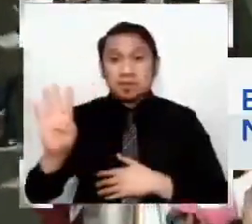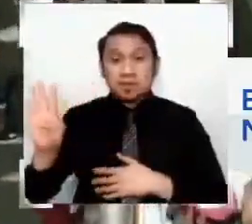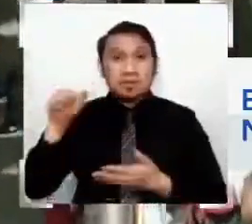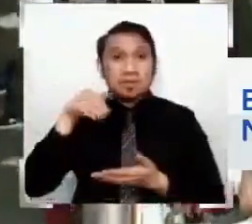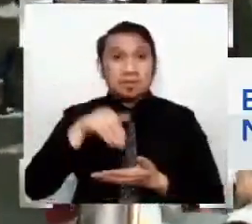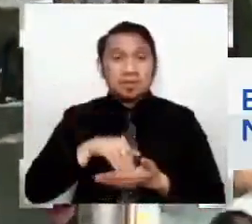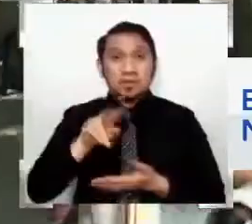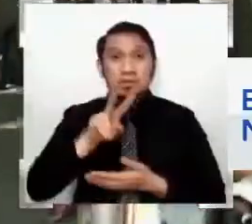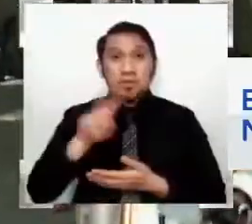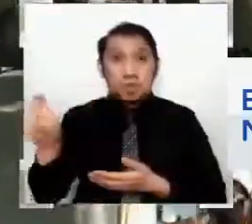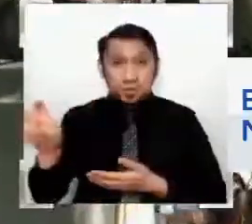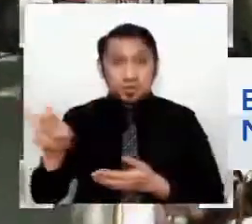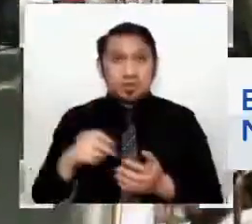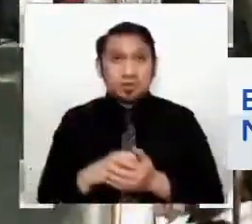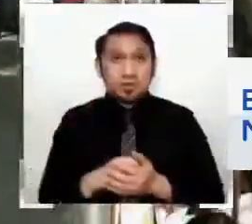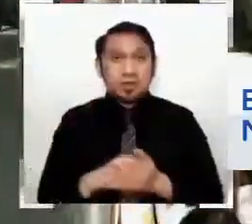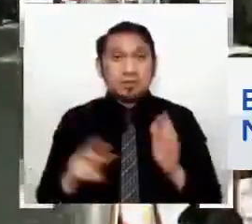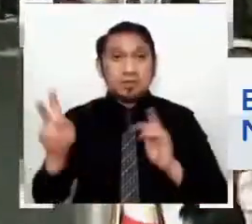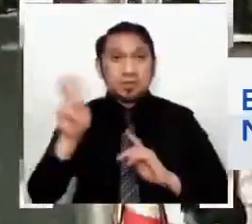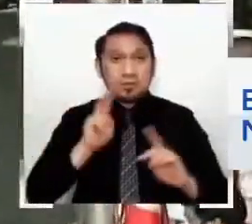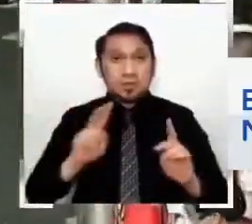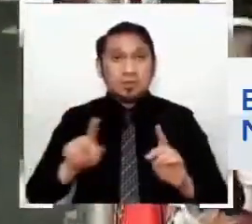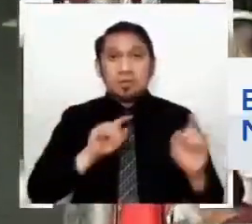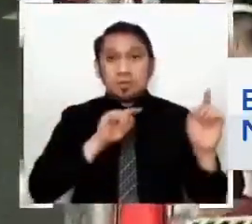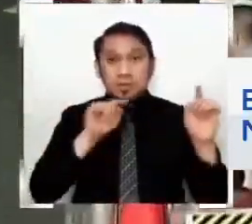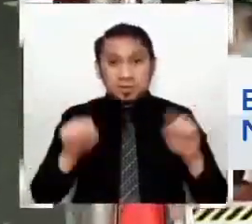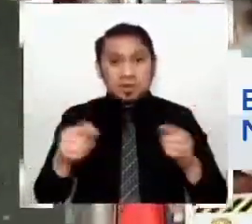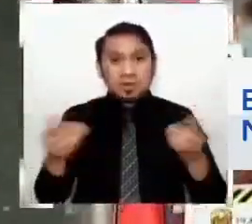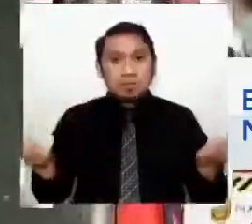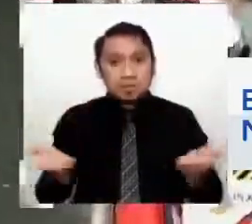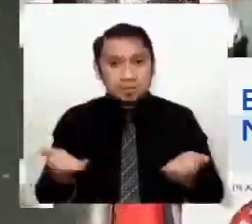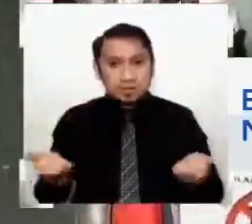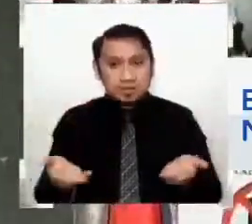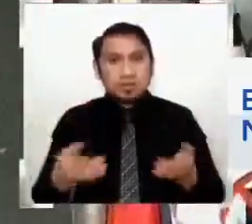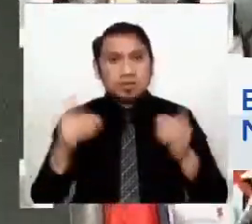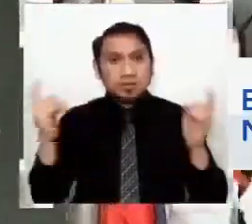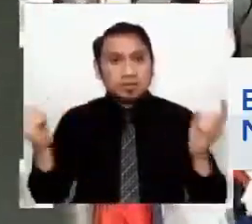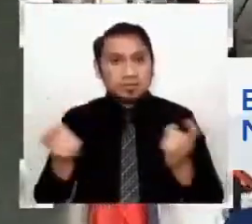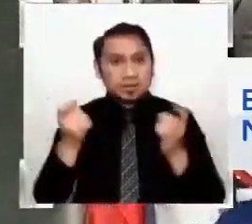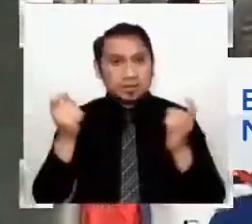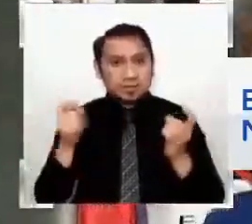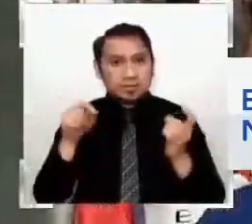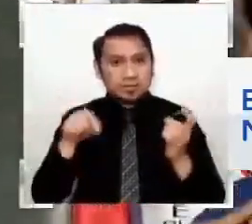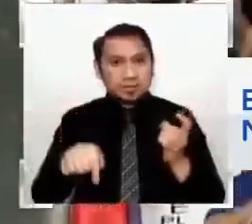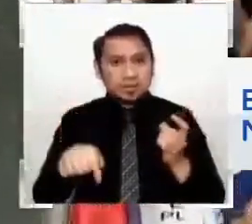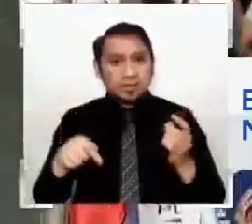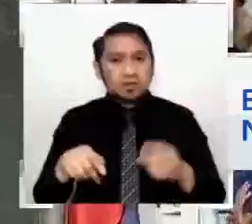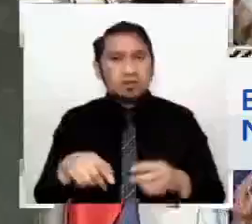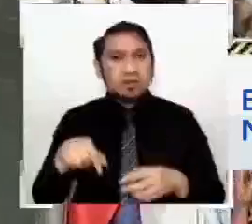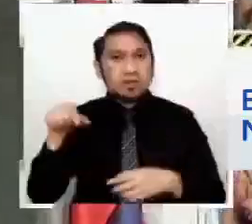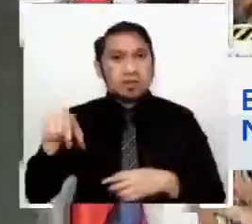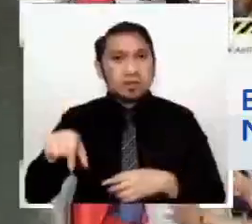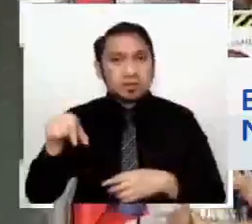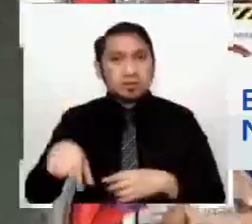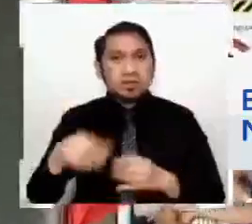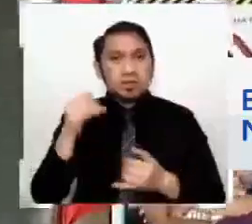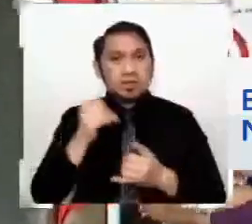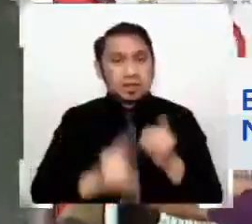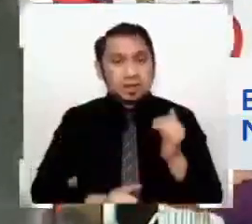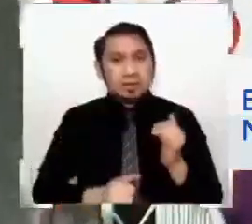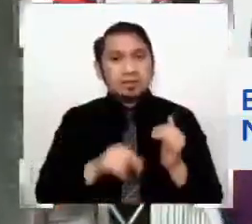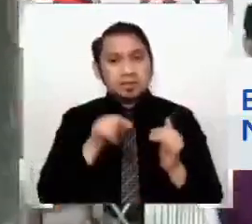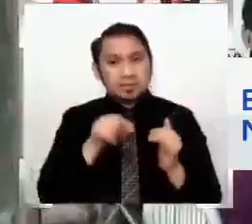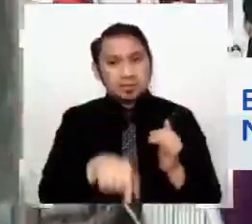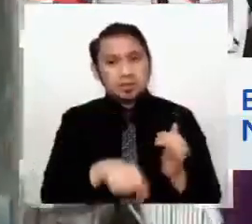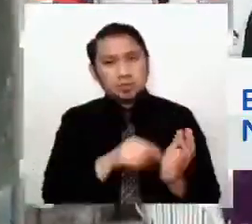564,200 ang bilang ng mga deboto na nakiisa sa pagdiriwang ngayong araw. Yan po ang kanilang pinakahuling tala. At